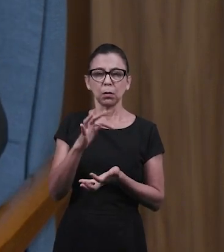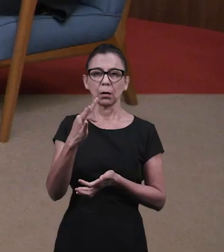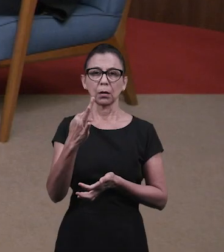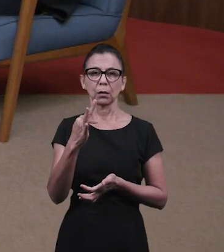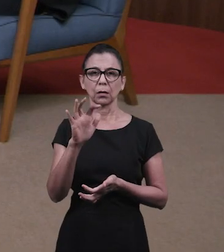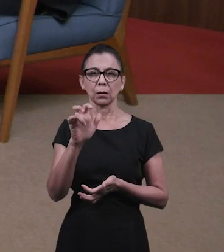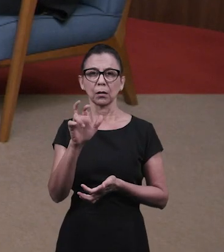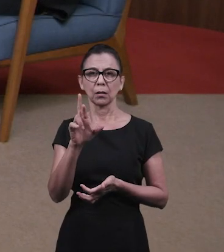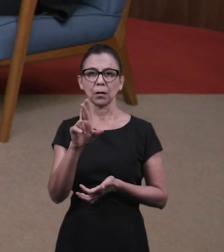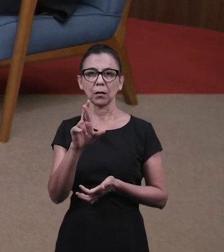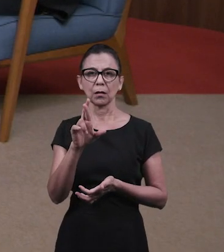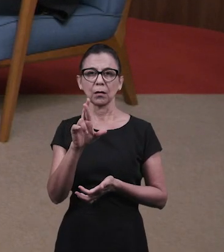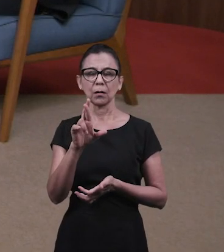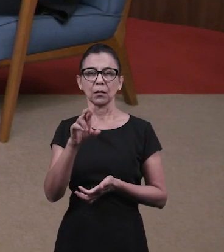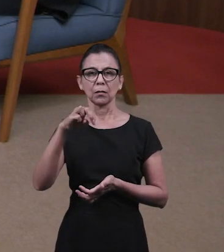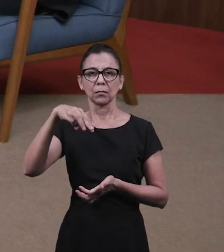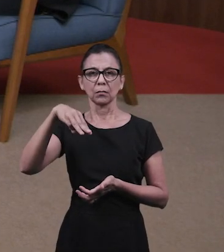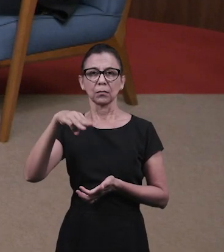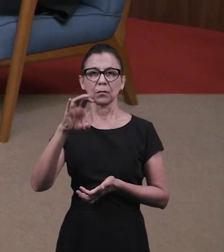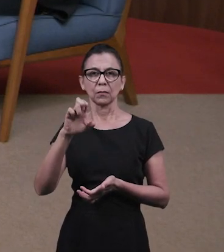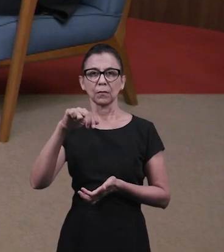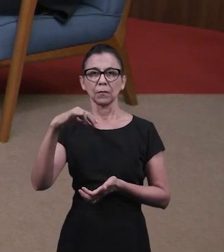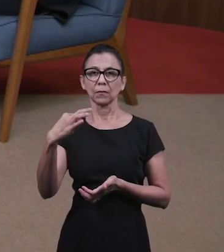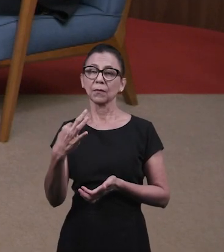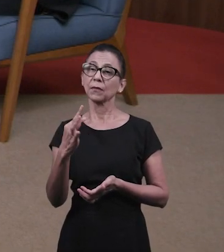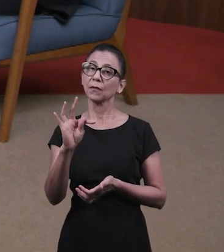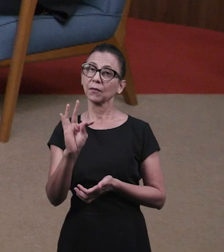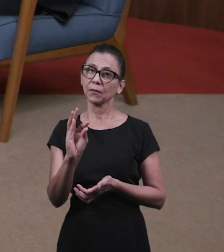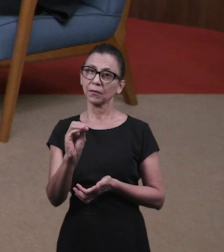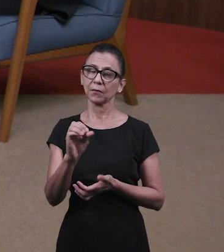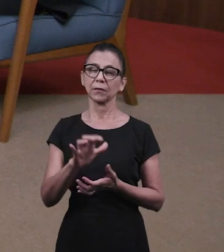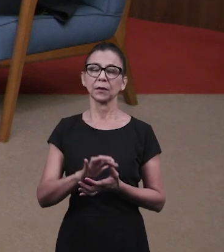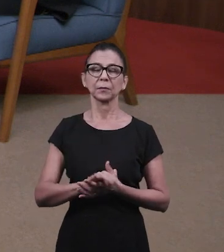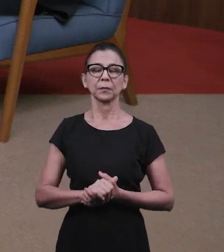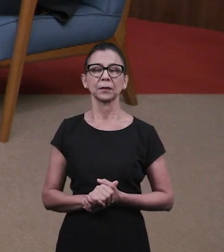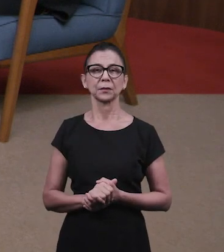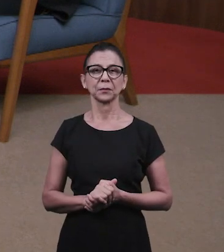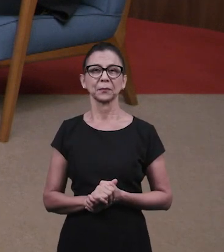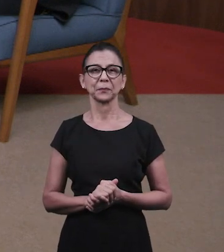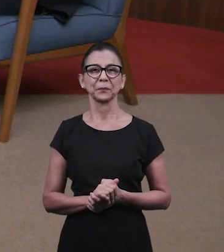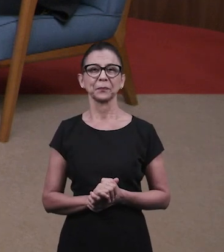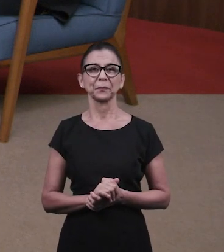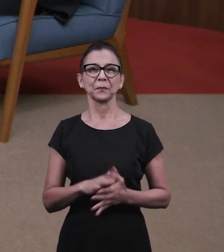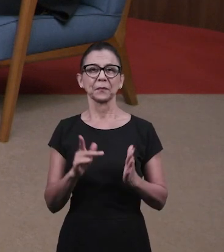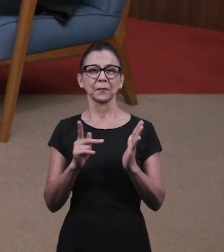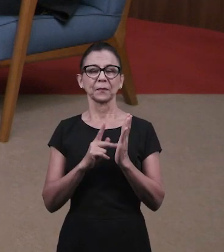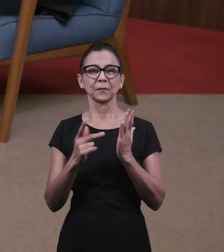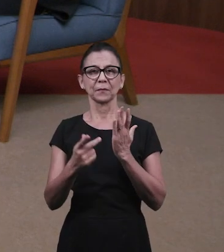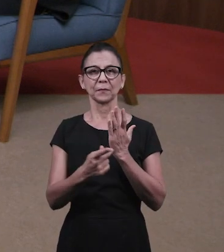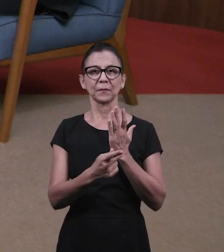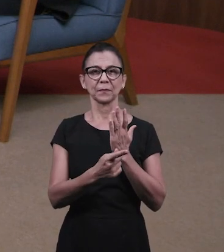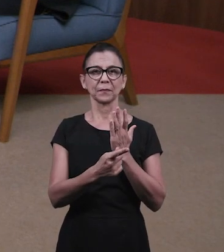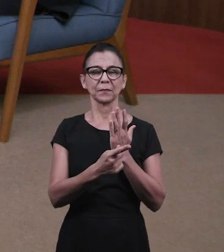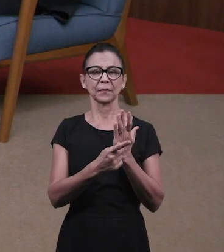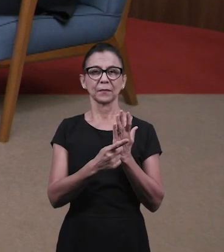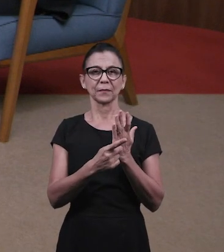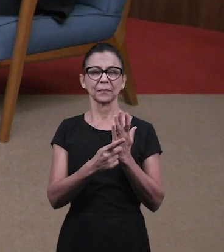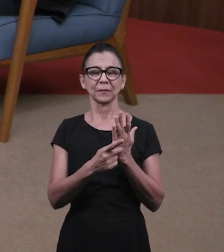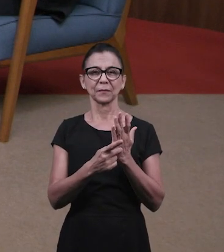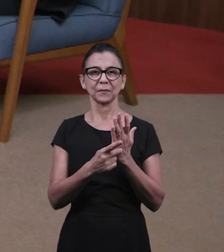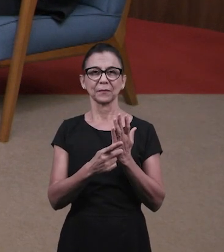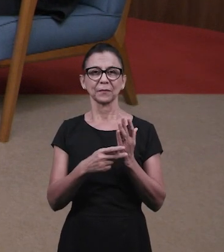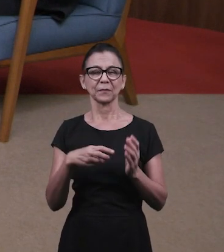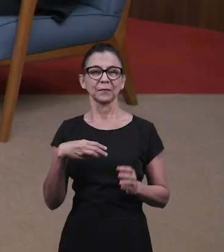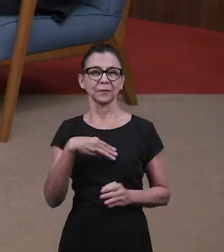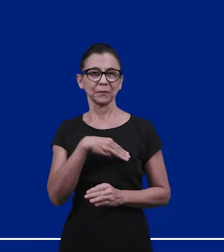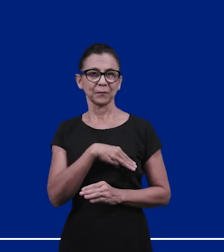l'écran, cette parabole se trouve dans l'évangile de Matthieu 13, 33. Nous allons lire. Notre